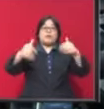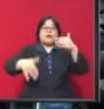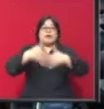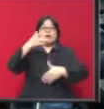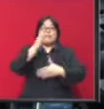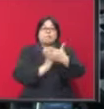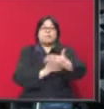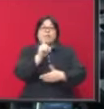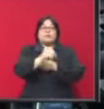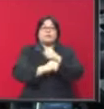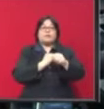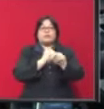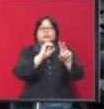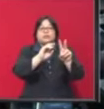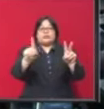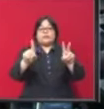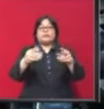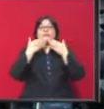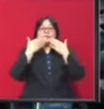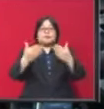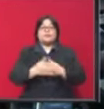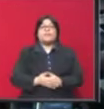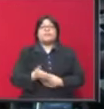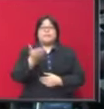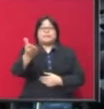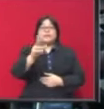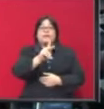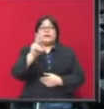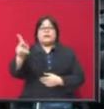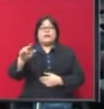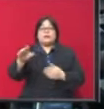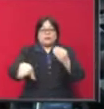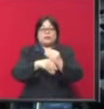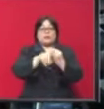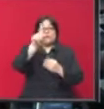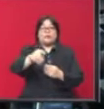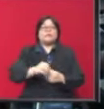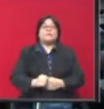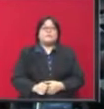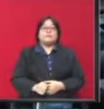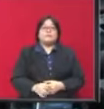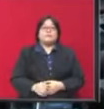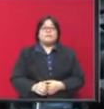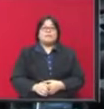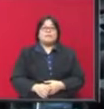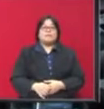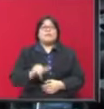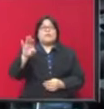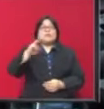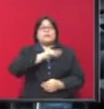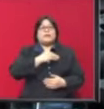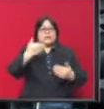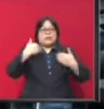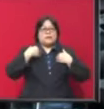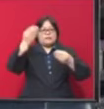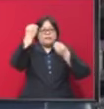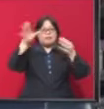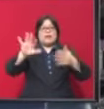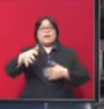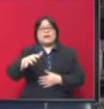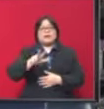seawal suku pertama tahun depan Makasih celah ketiganya beliau sana tenang ya away Dimitri mereka pernah mengatakan ke